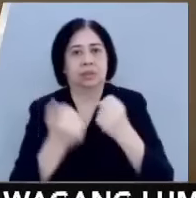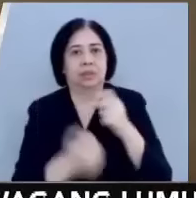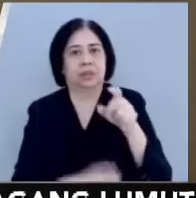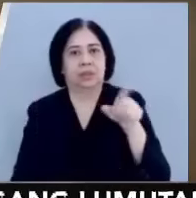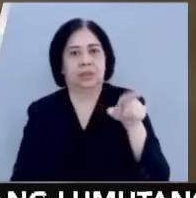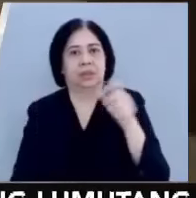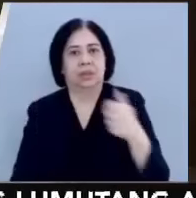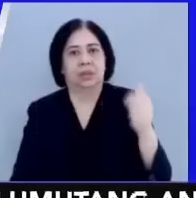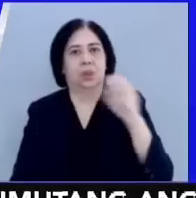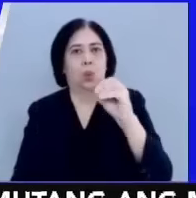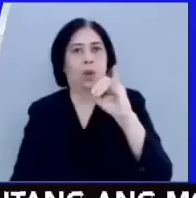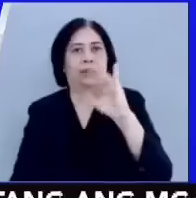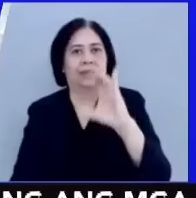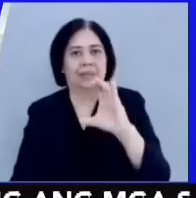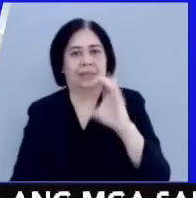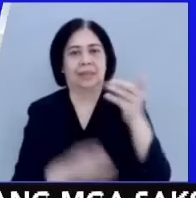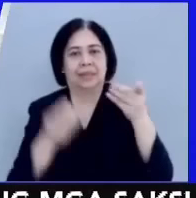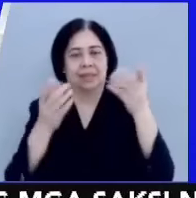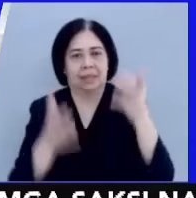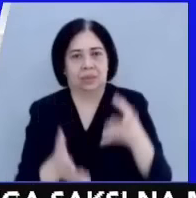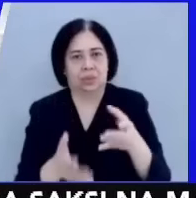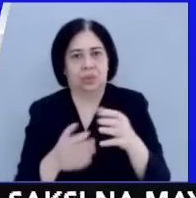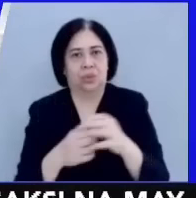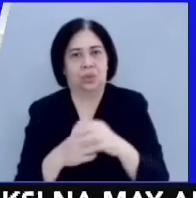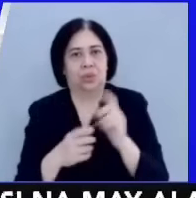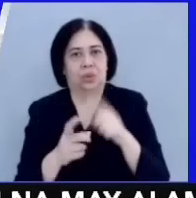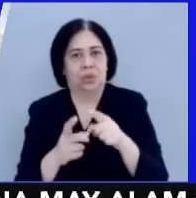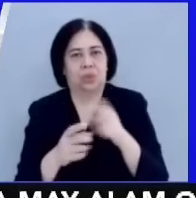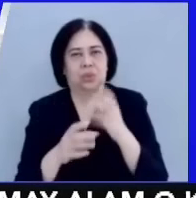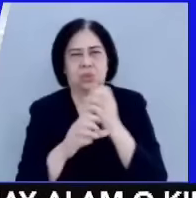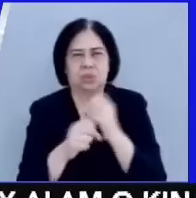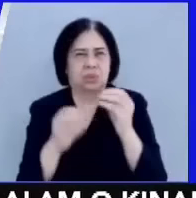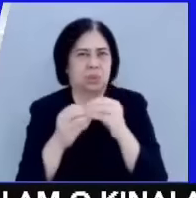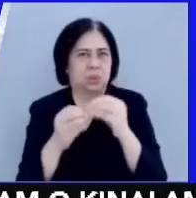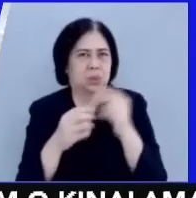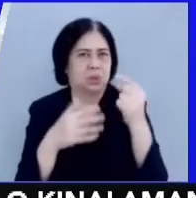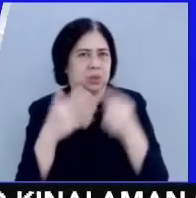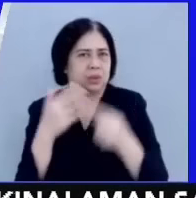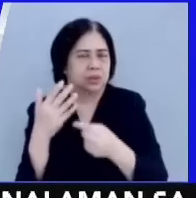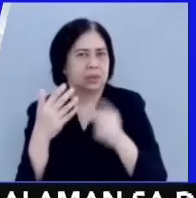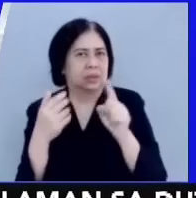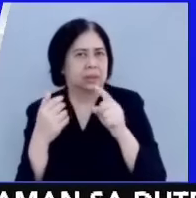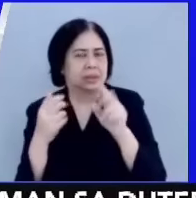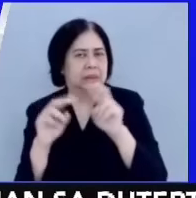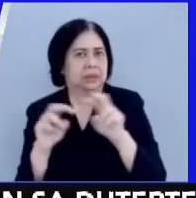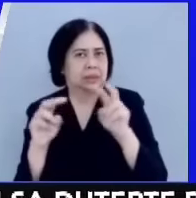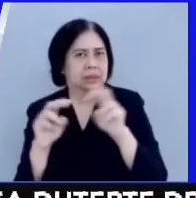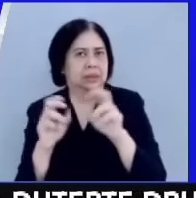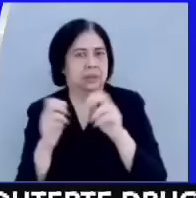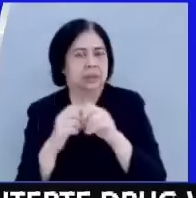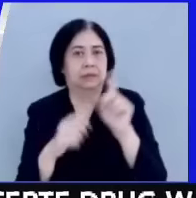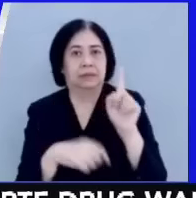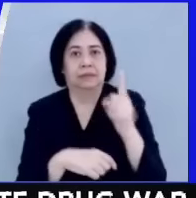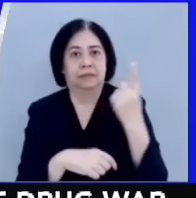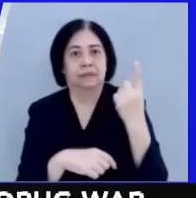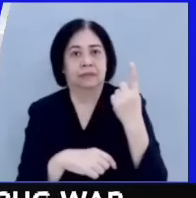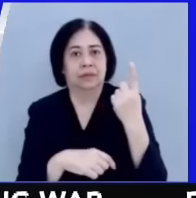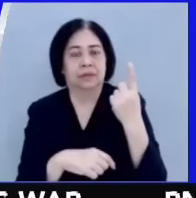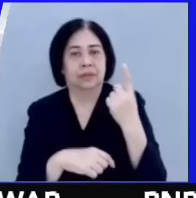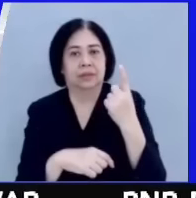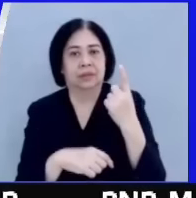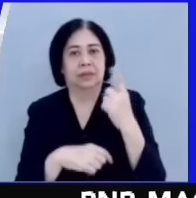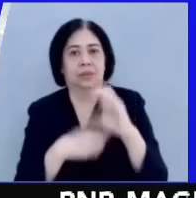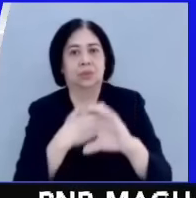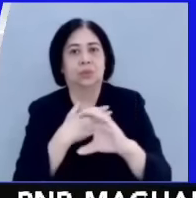namin Okay so kinukuha pa namin yung finer points and investigation number one contract